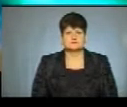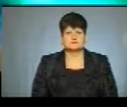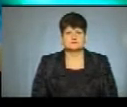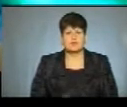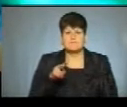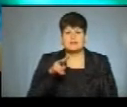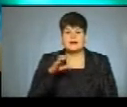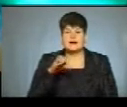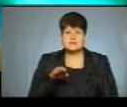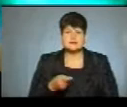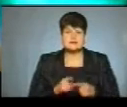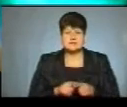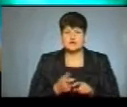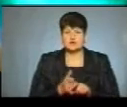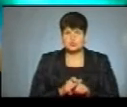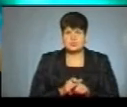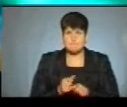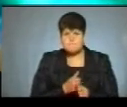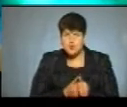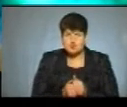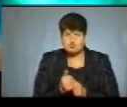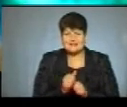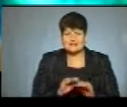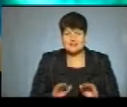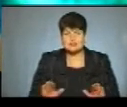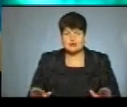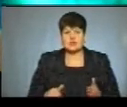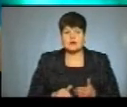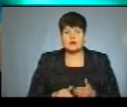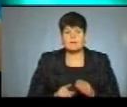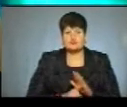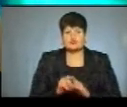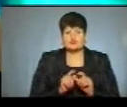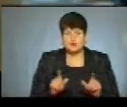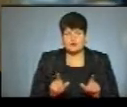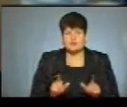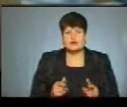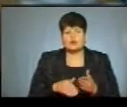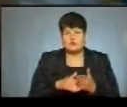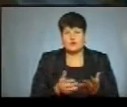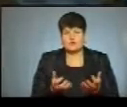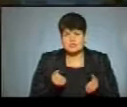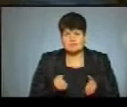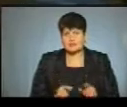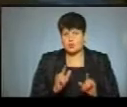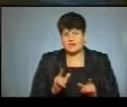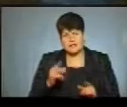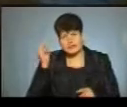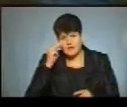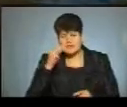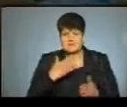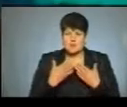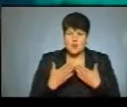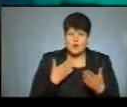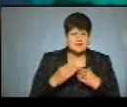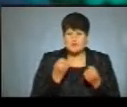Пласт – це дуже просунутий дитячий садочок і початкова школа, які допомагають дітям отримати дуже круті навики. І в спілкуванні, це ж не просто